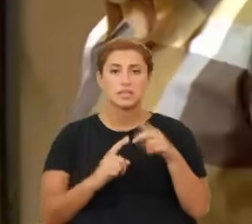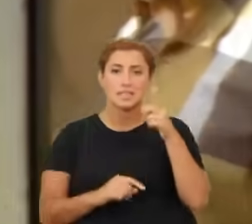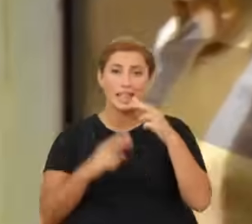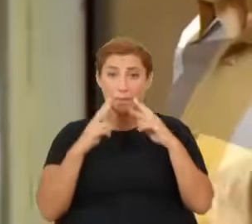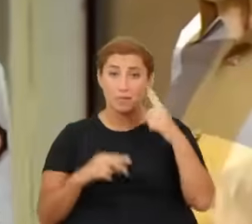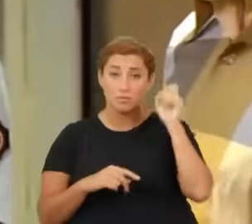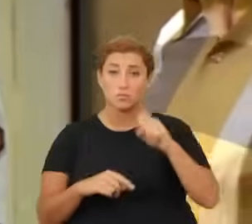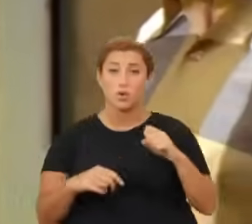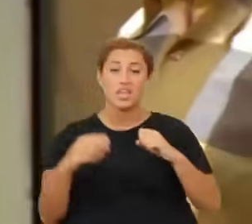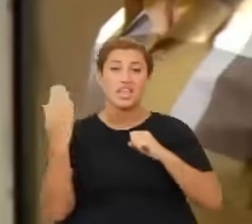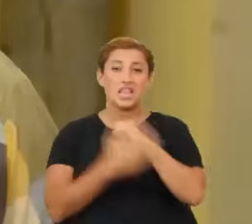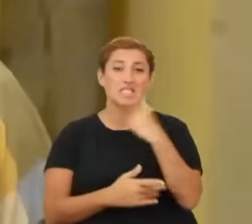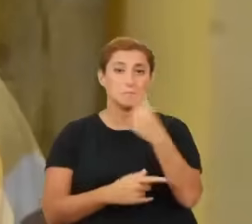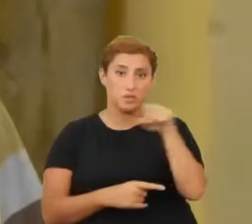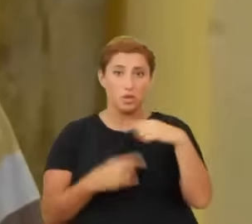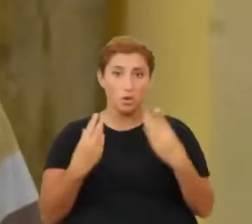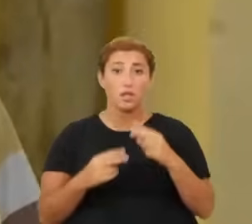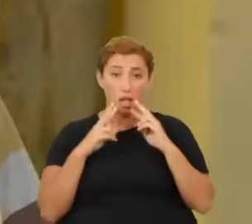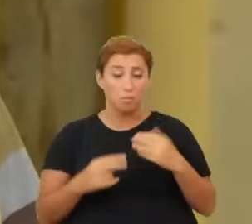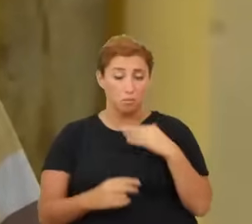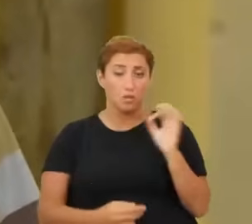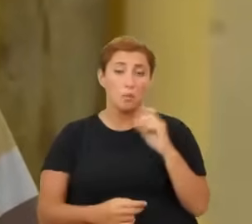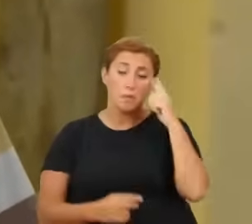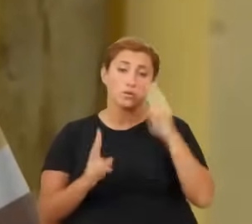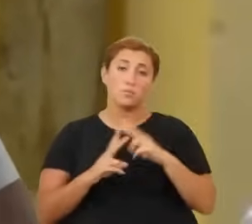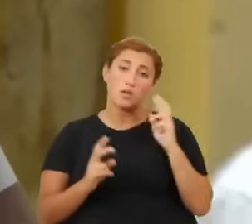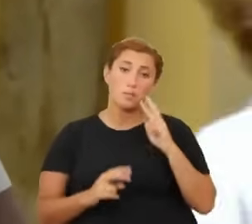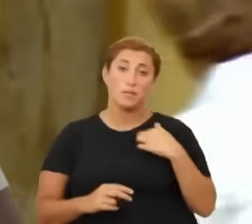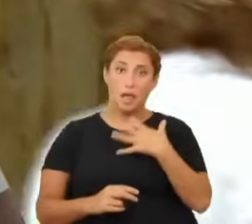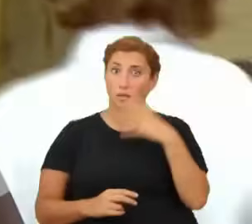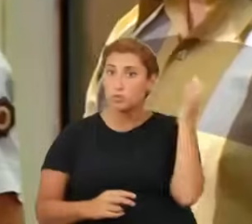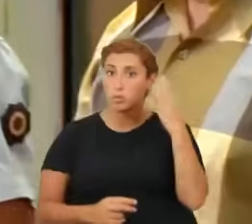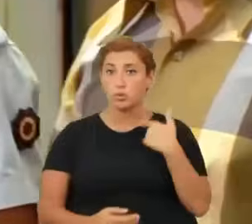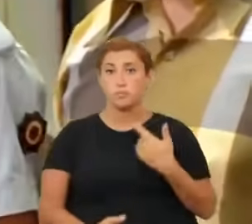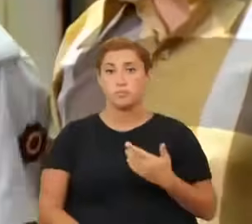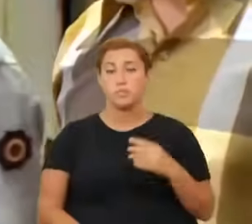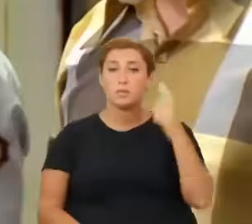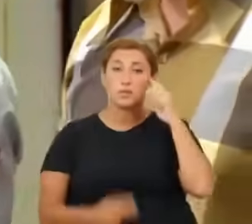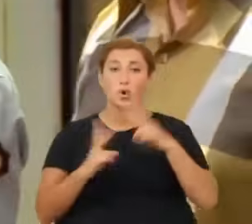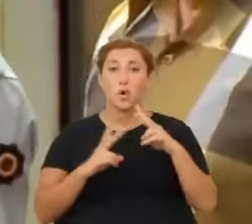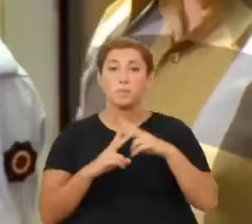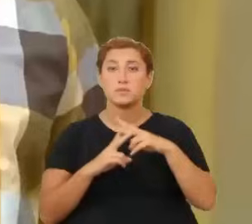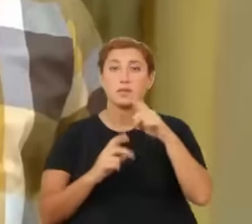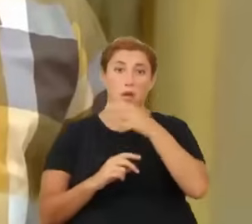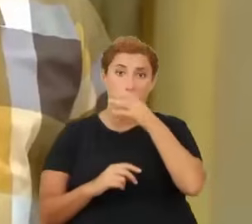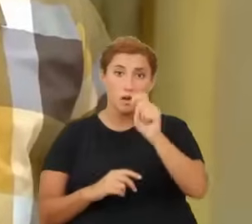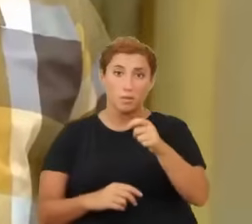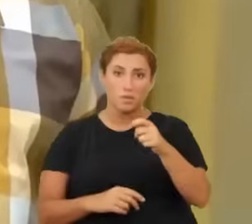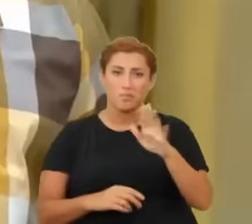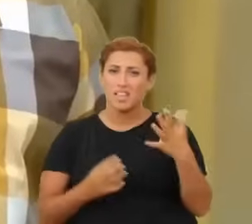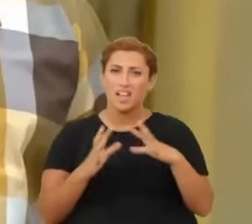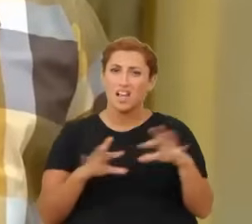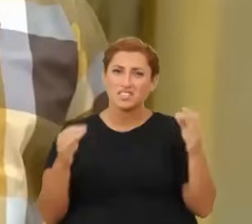Sen emin misin bunda yasa dışı bir şeyler olduğunu? Eminim tabii başkomiserim. Eminim. Kendi kulaklarımla duydum. Başkomiserim aracı hazırlatayım mı?